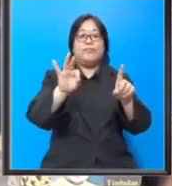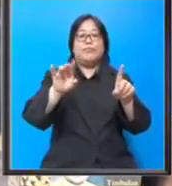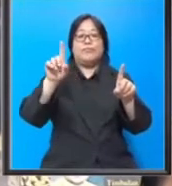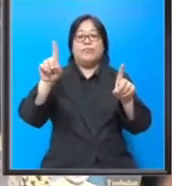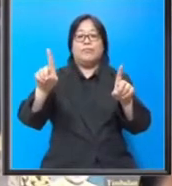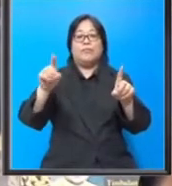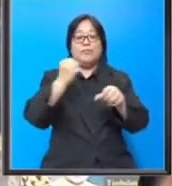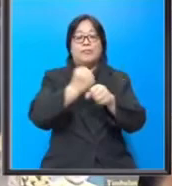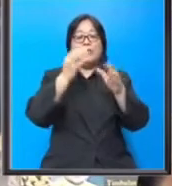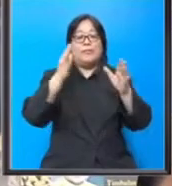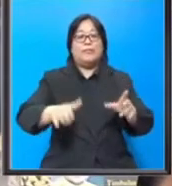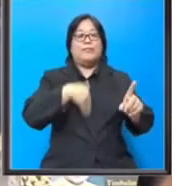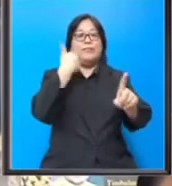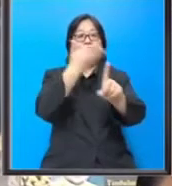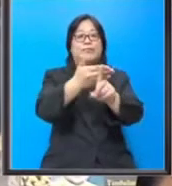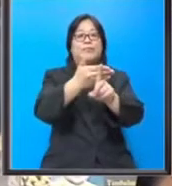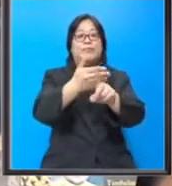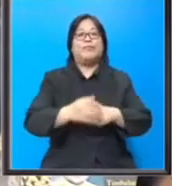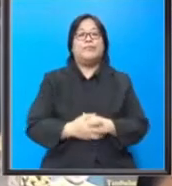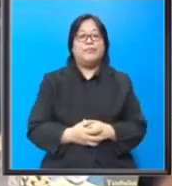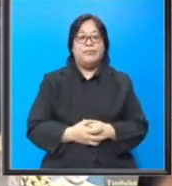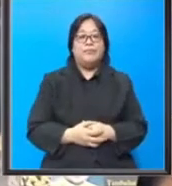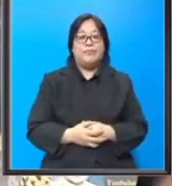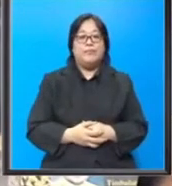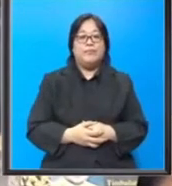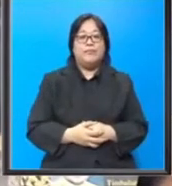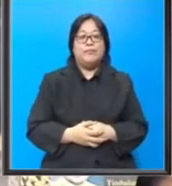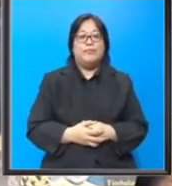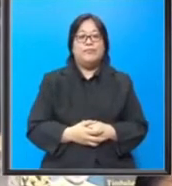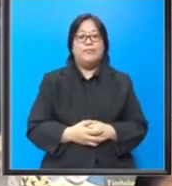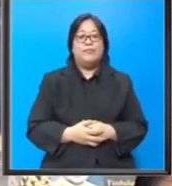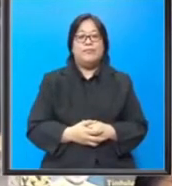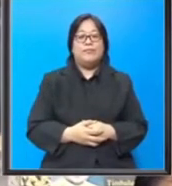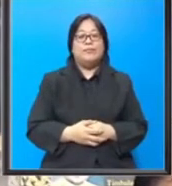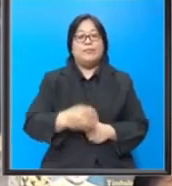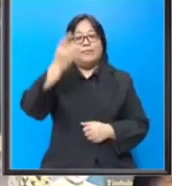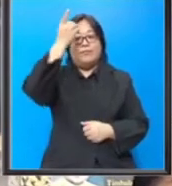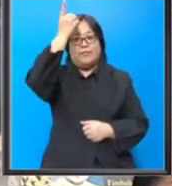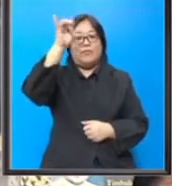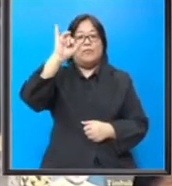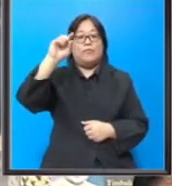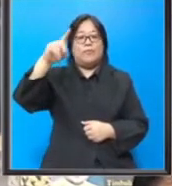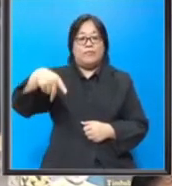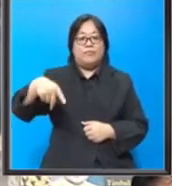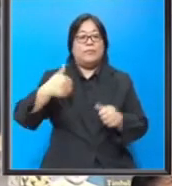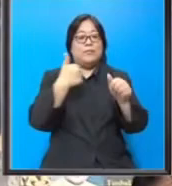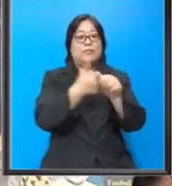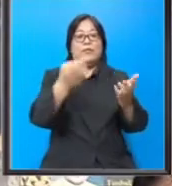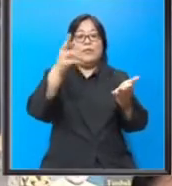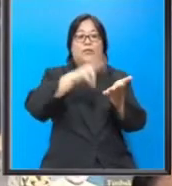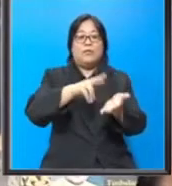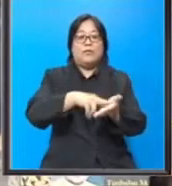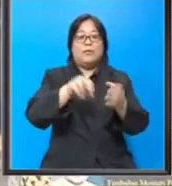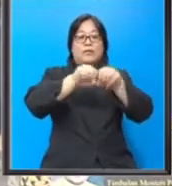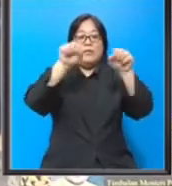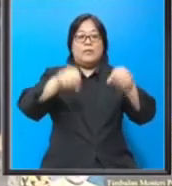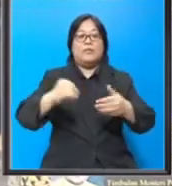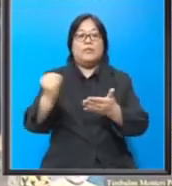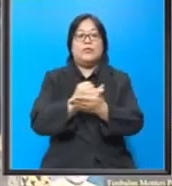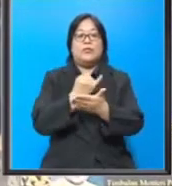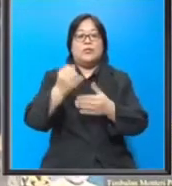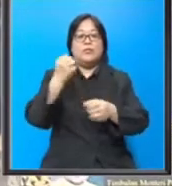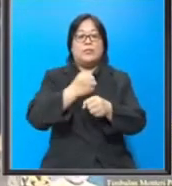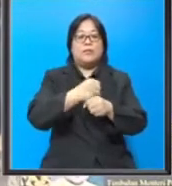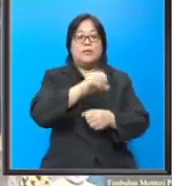1861 pekerja telah diberhentikan pekerja tetua berasa ke record system insurance